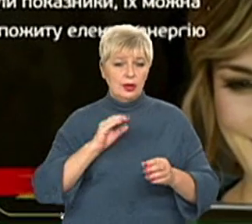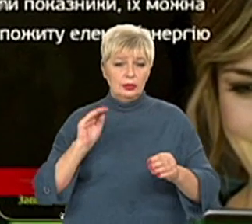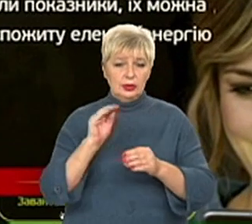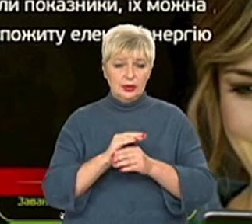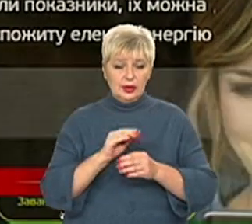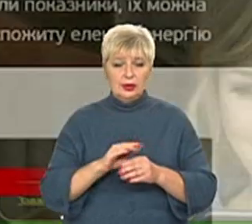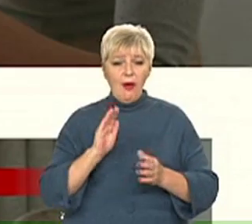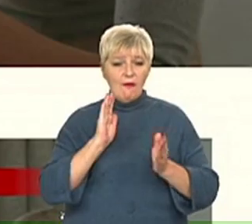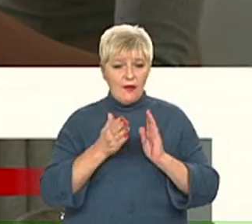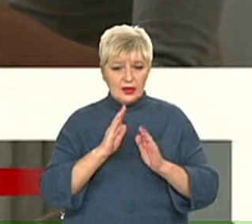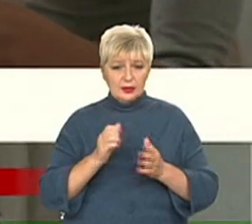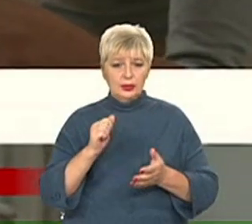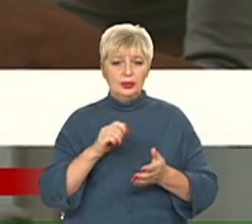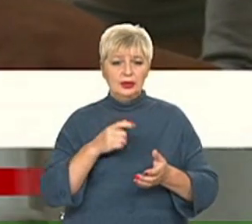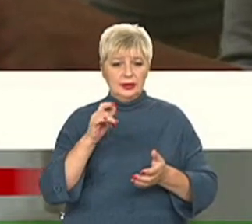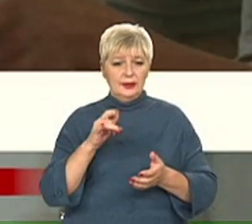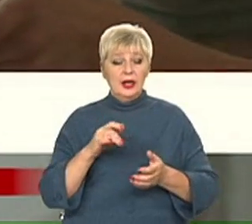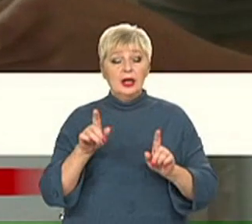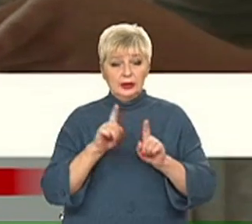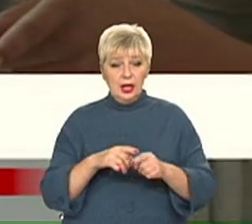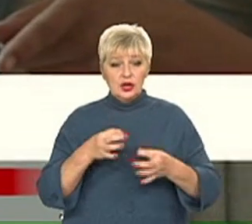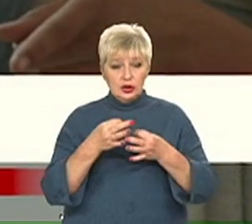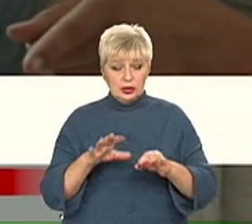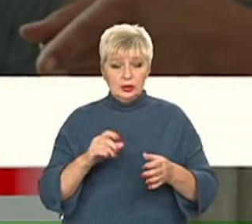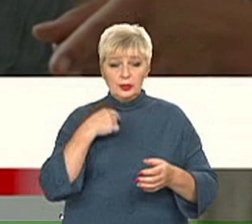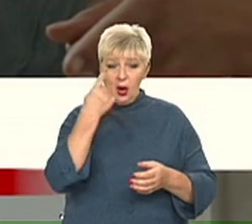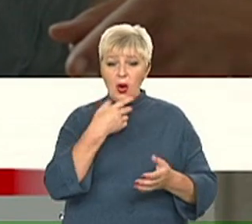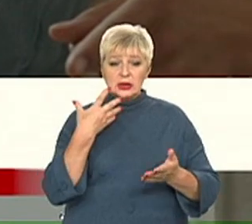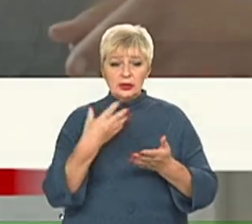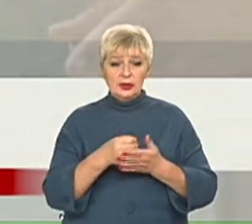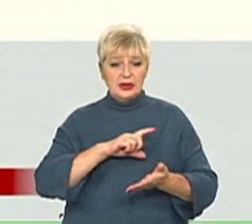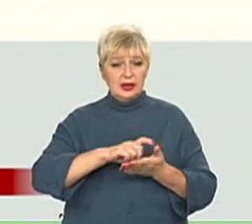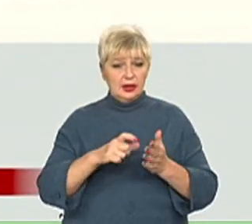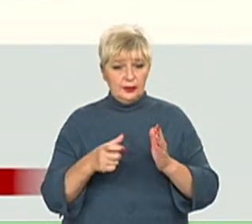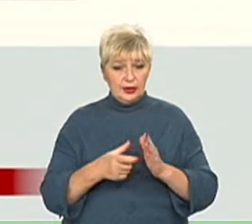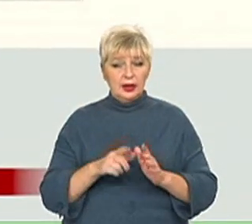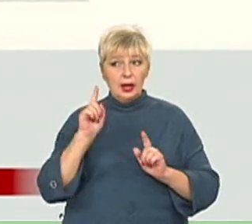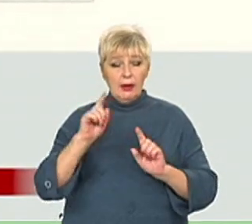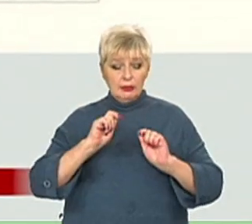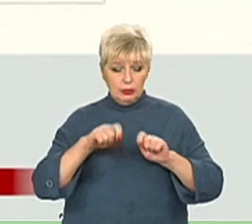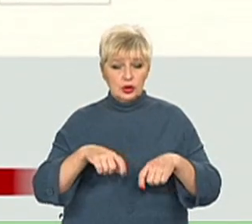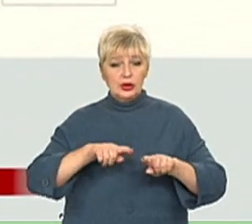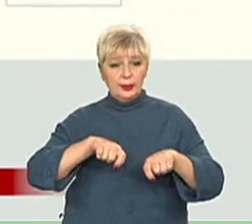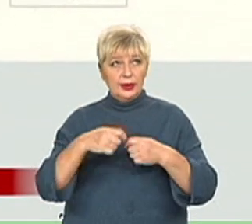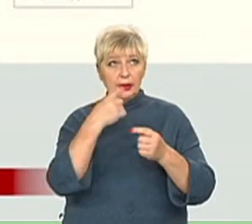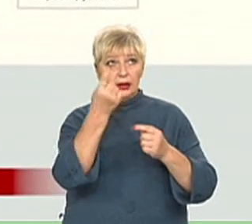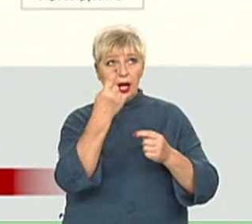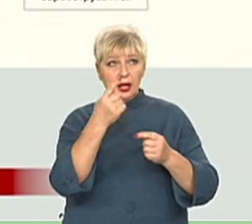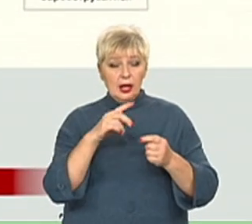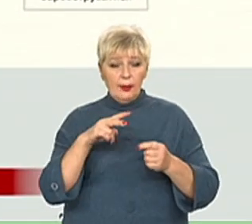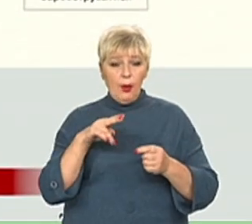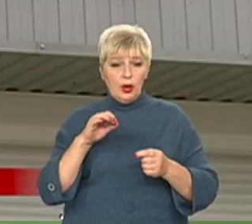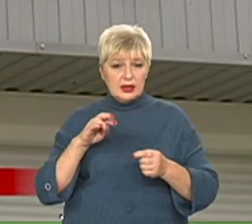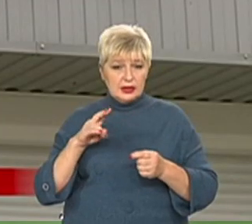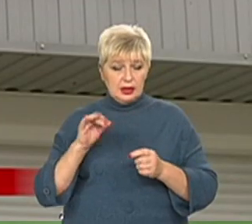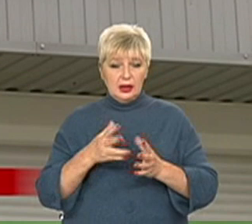Фейсбуку та контакт-центру. Також доступний і особистий кабінет на сайті ясно.com.ua. Там можна передати показники лічильника та